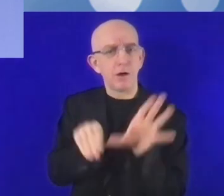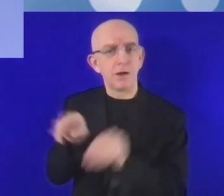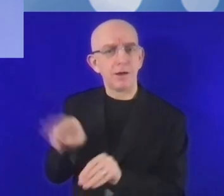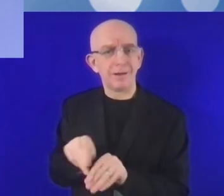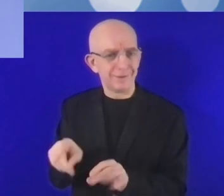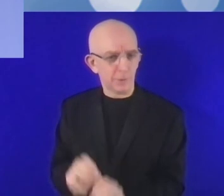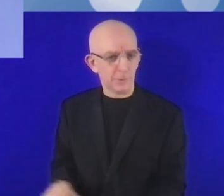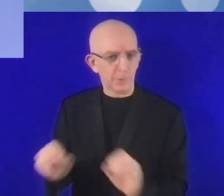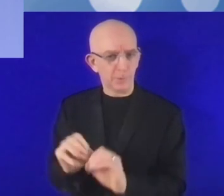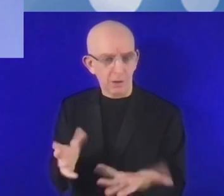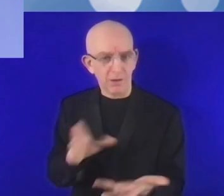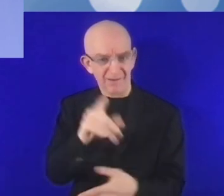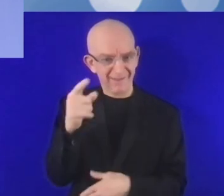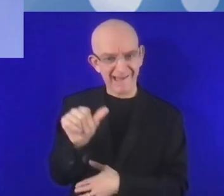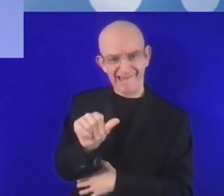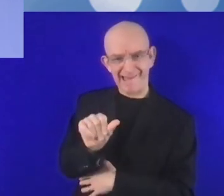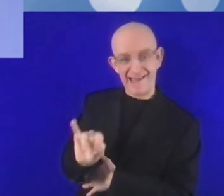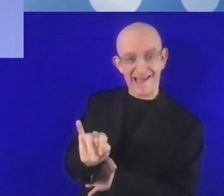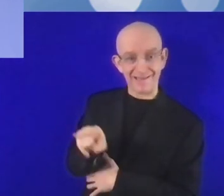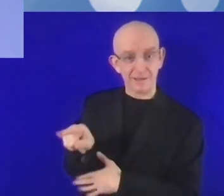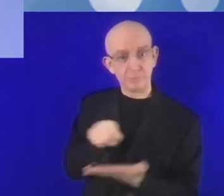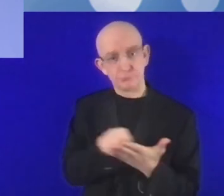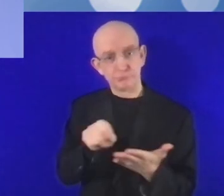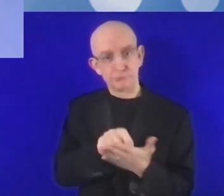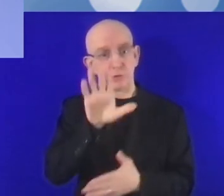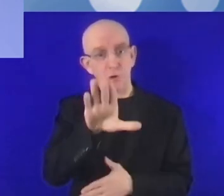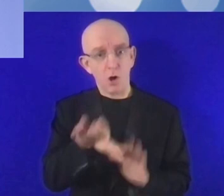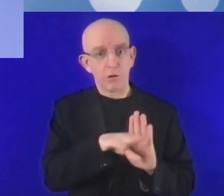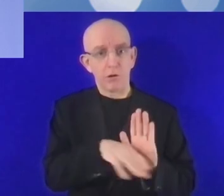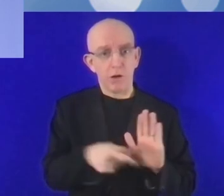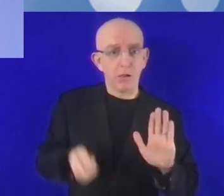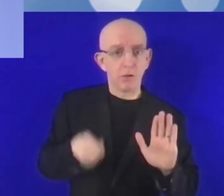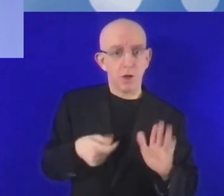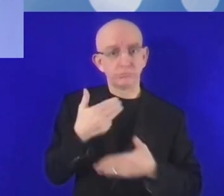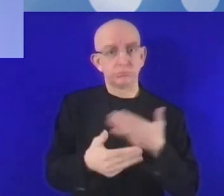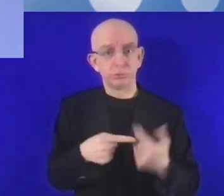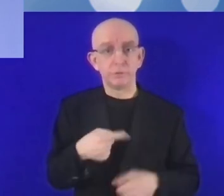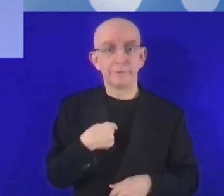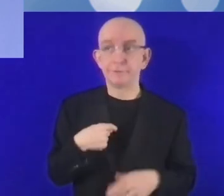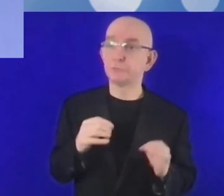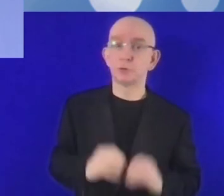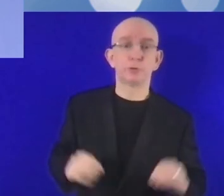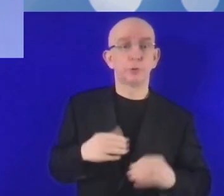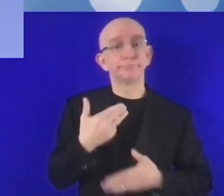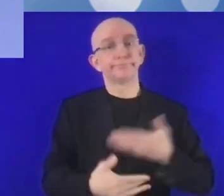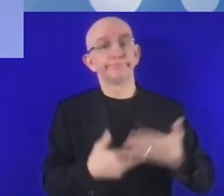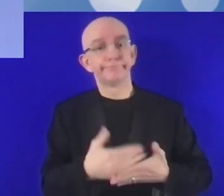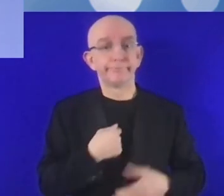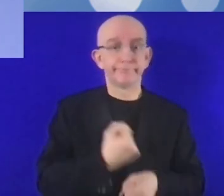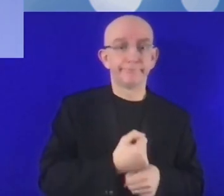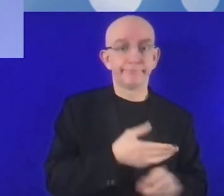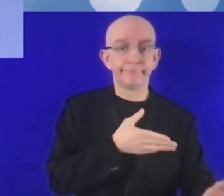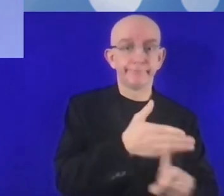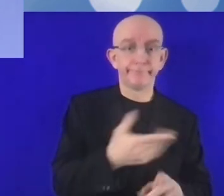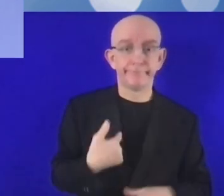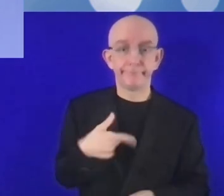术了。我们可以想象，人工智能可以为我们提供一些法律方面的知识，或者为我们提供